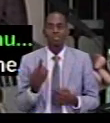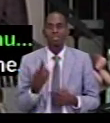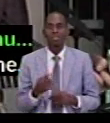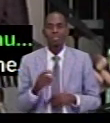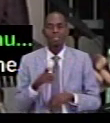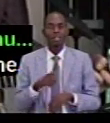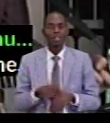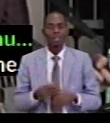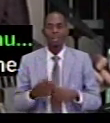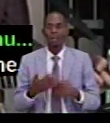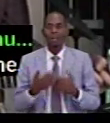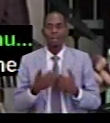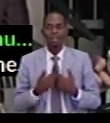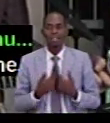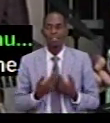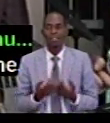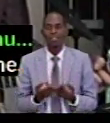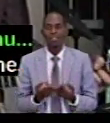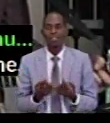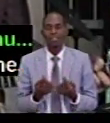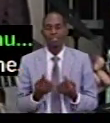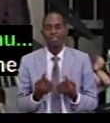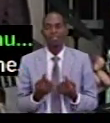le temps est venu